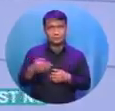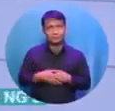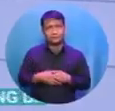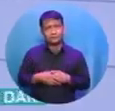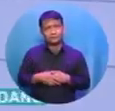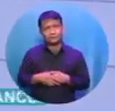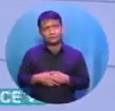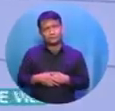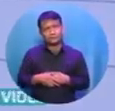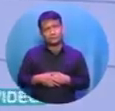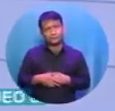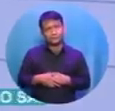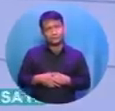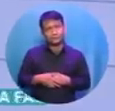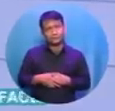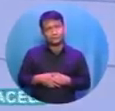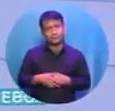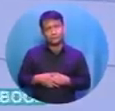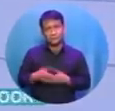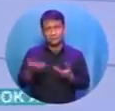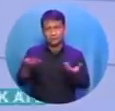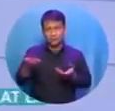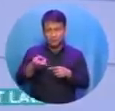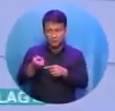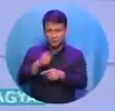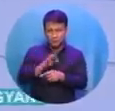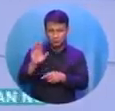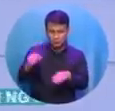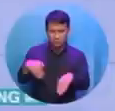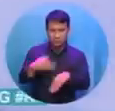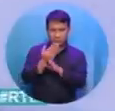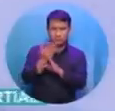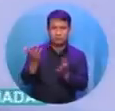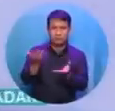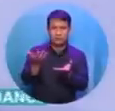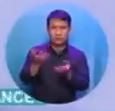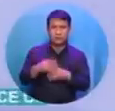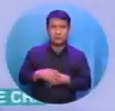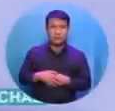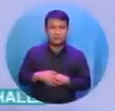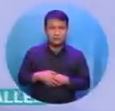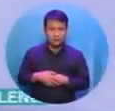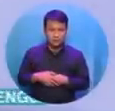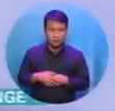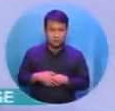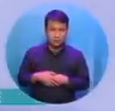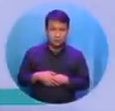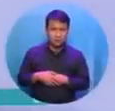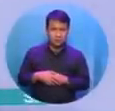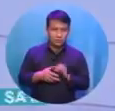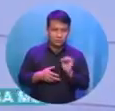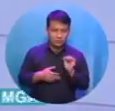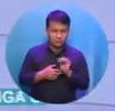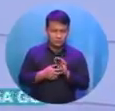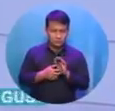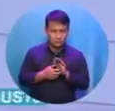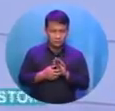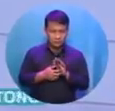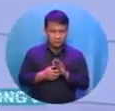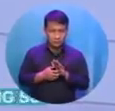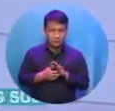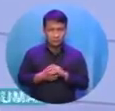sir. Ayun. Okay. Saan po kayo, ma'am, sa Davao Oriental? Ano po, sir? Sa Lupon po, sir. Pero